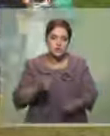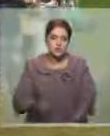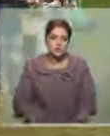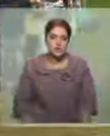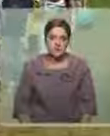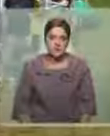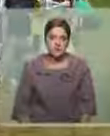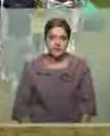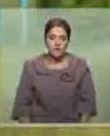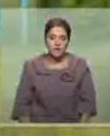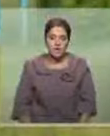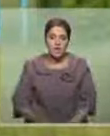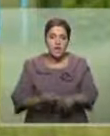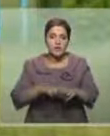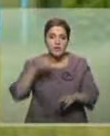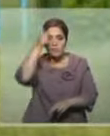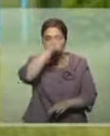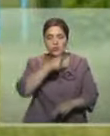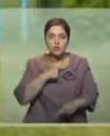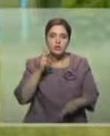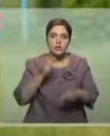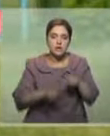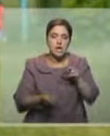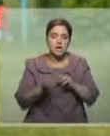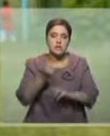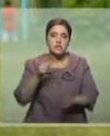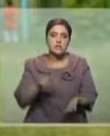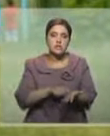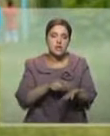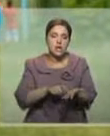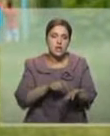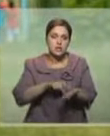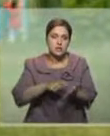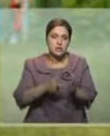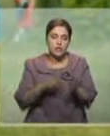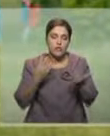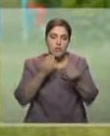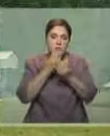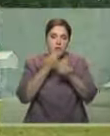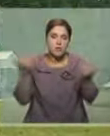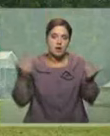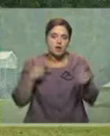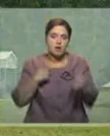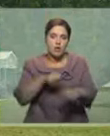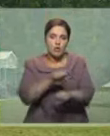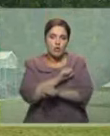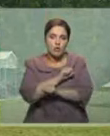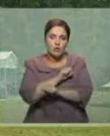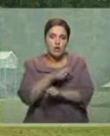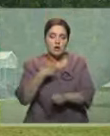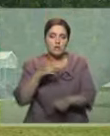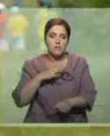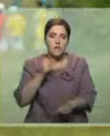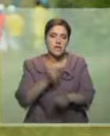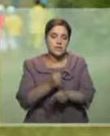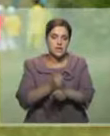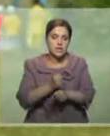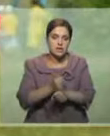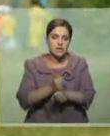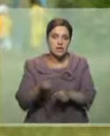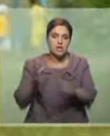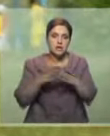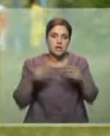В этом году я оканчиваю школу, окончила 11 класс, и это мое последнее лето в этом лагере. Самую лучшую поделку мы изготавливаем полностью всей